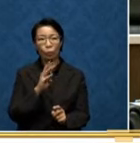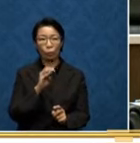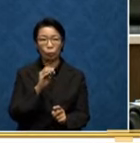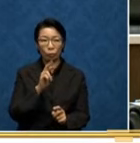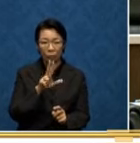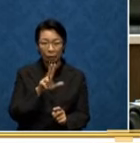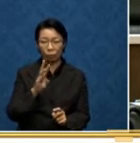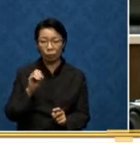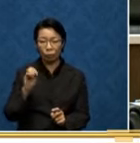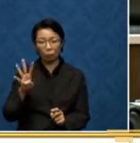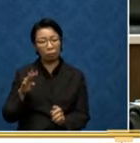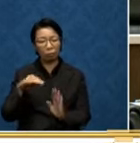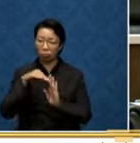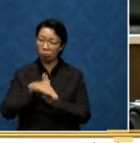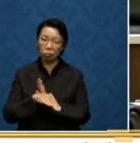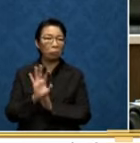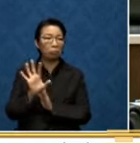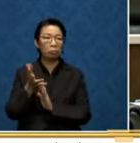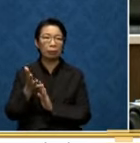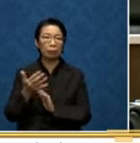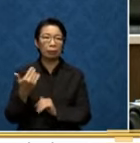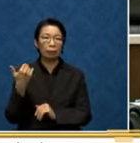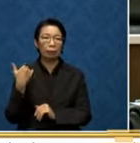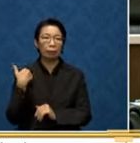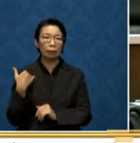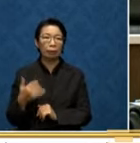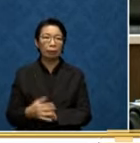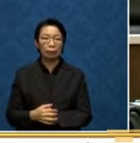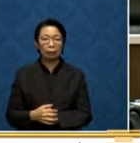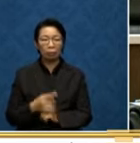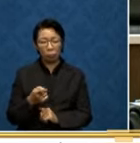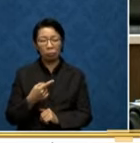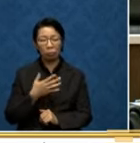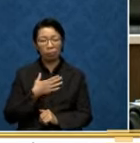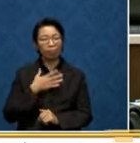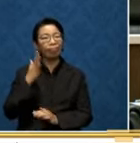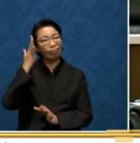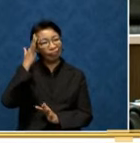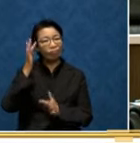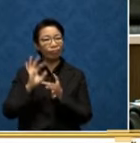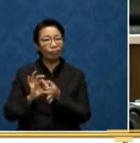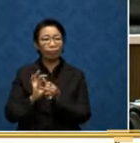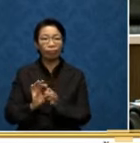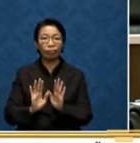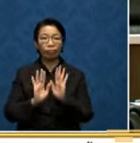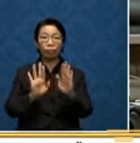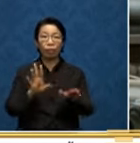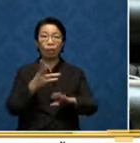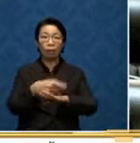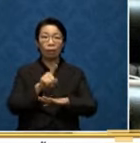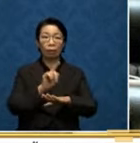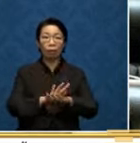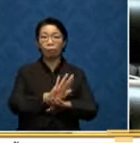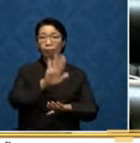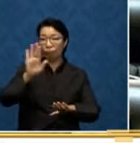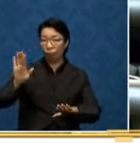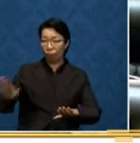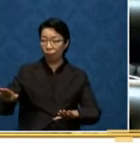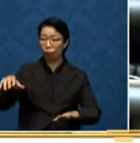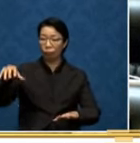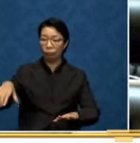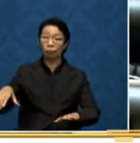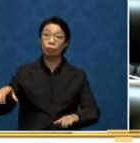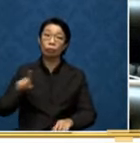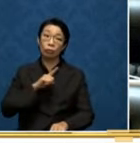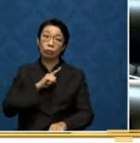ลงอย่างมีนัยยะสำคัญนะครับซึ่งสิ่งที่ผมกังวลนะครับอยากจะฝากท่านประธานไปถึงหน่วยงานที่เกี่ยวข้องก็คือ